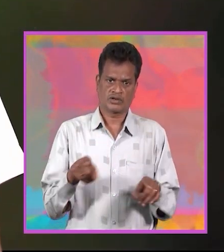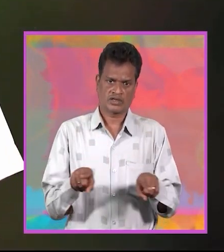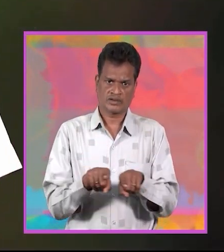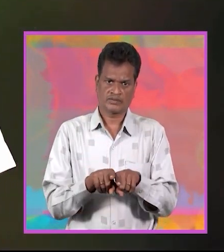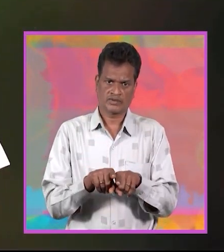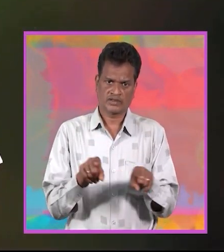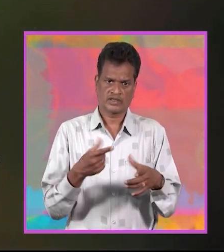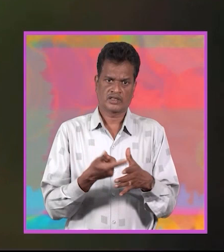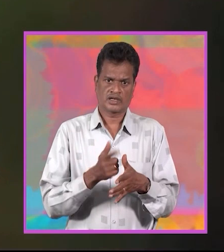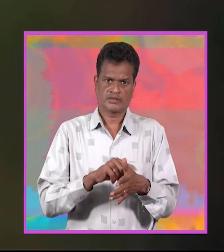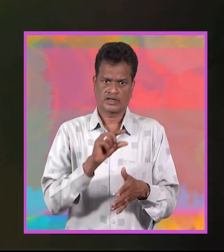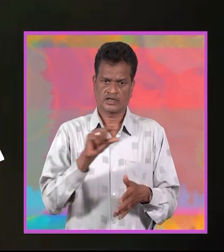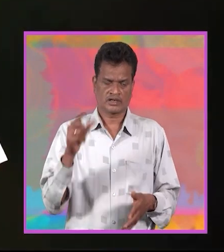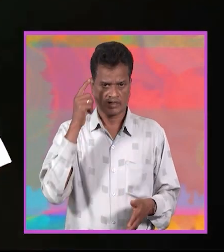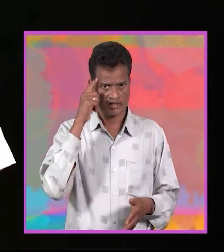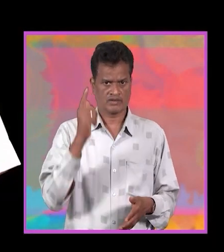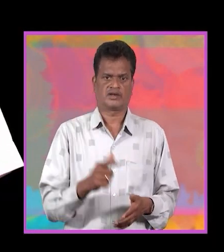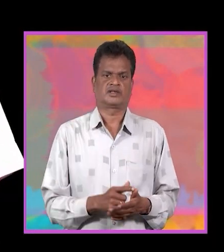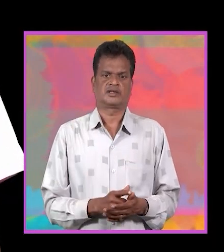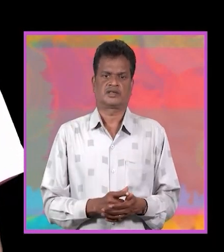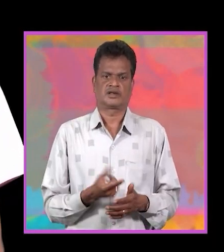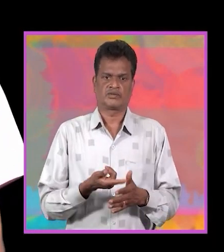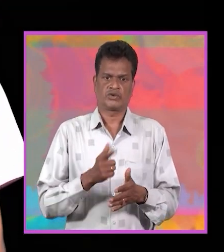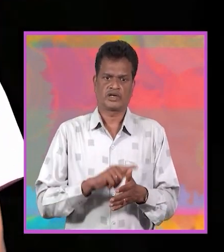இலக்கணம் என்பதை அறிவாயே. மொழியும்